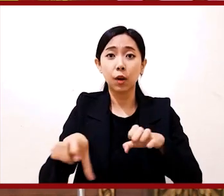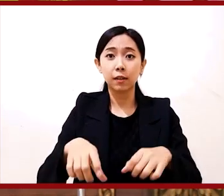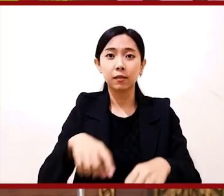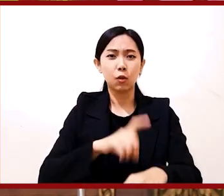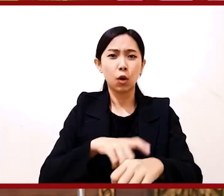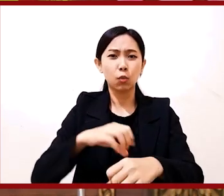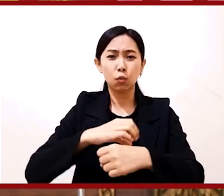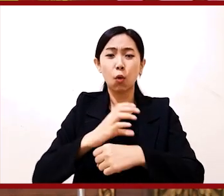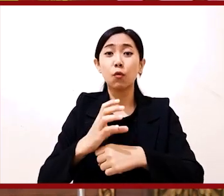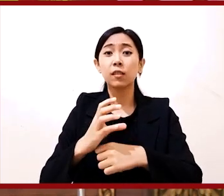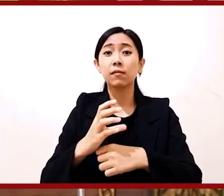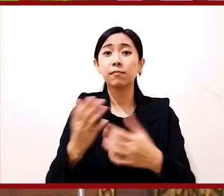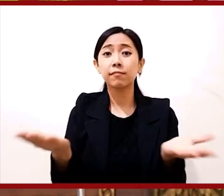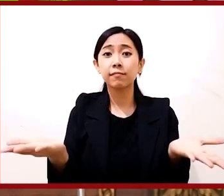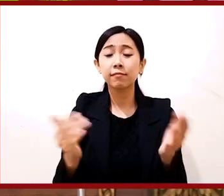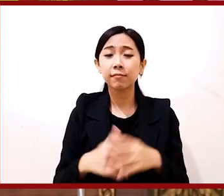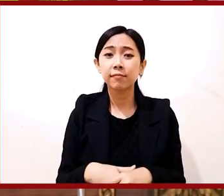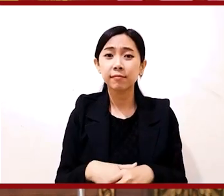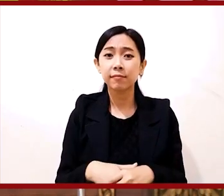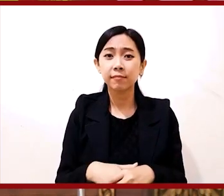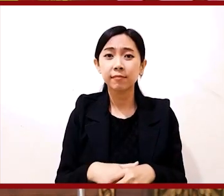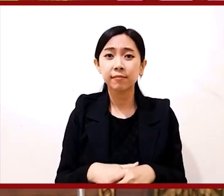masa pandemi ini?